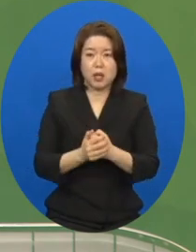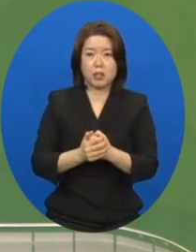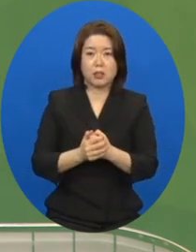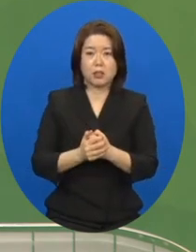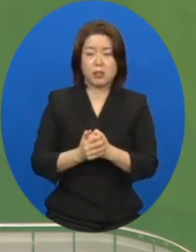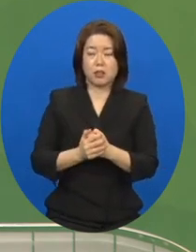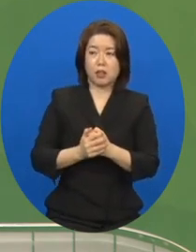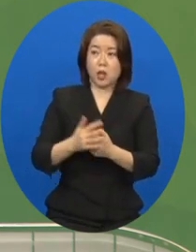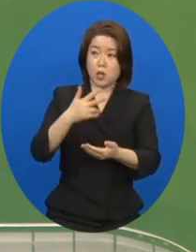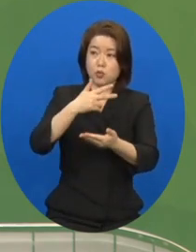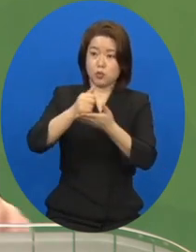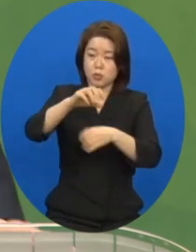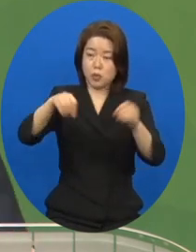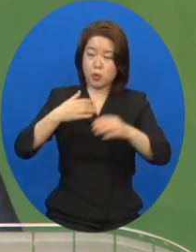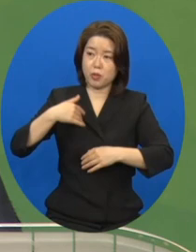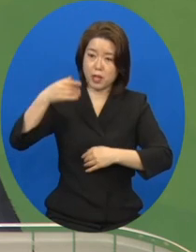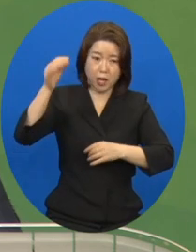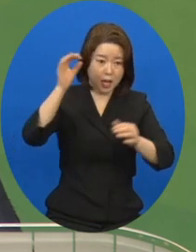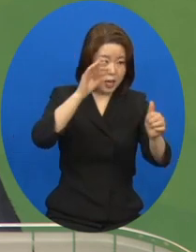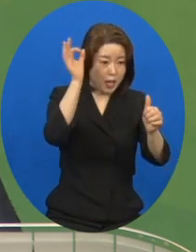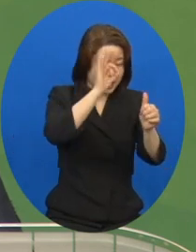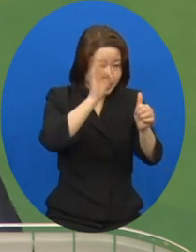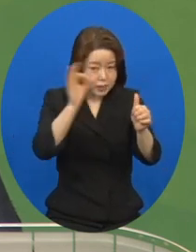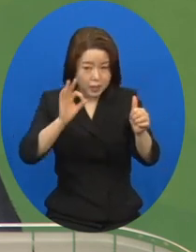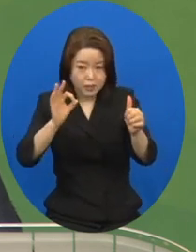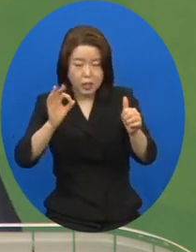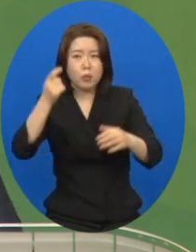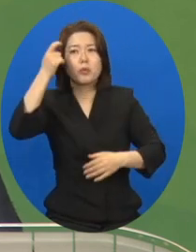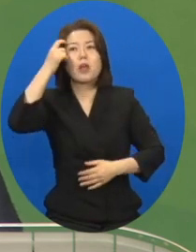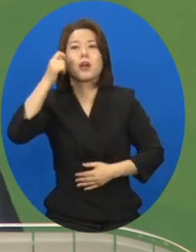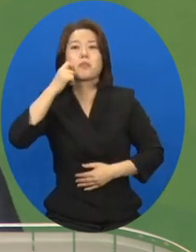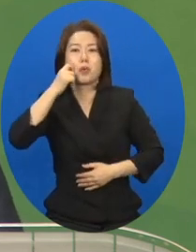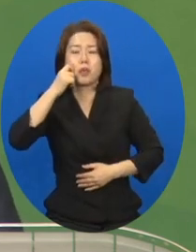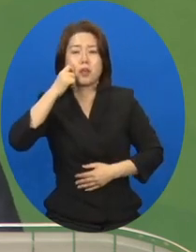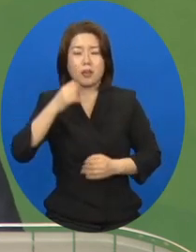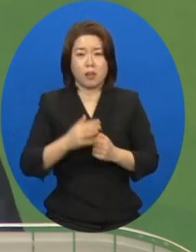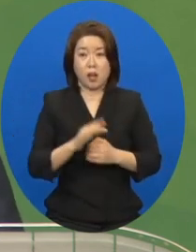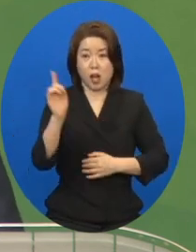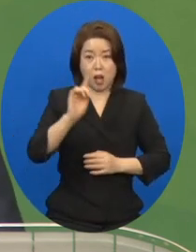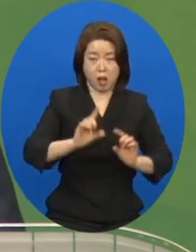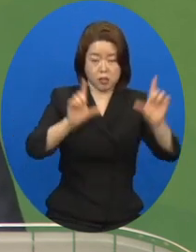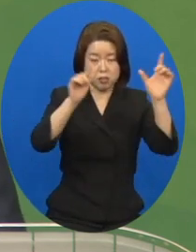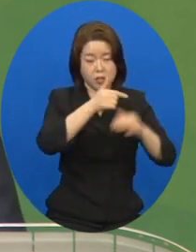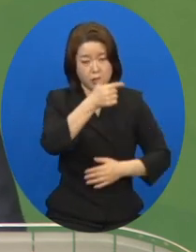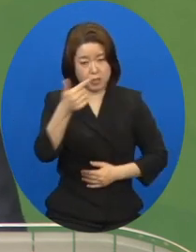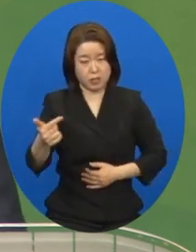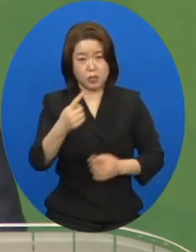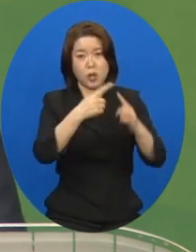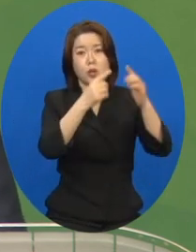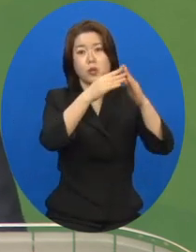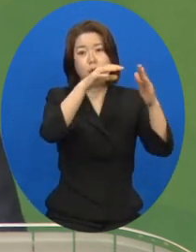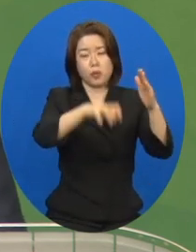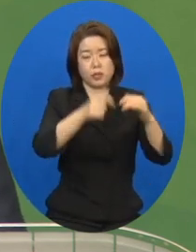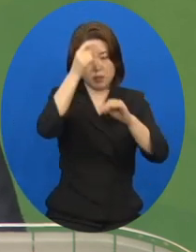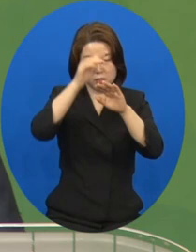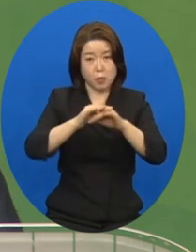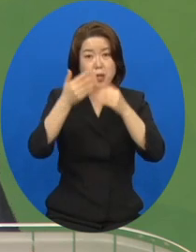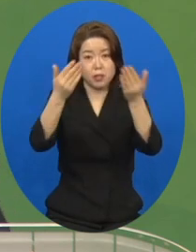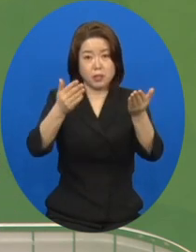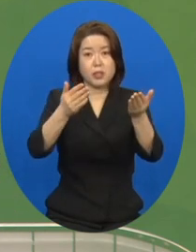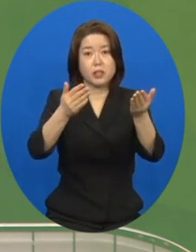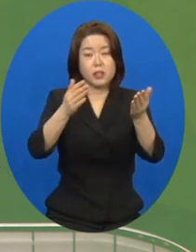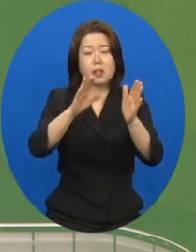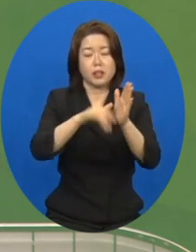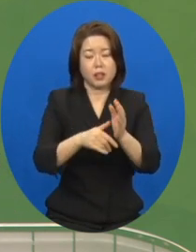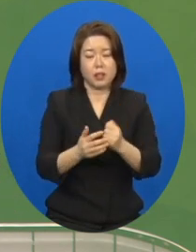찾고 계시다는 생각은 전혀 하지 못했다. 어느 날 저녁 교회에서 예배를 드리다가